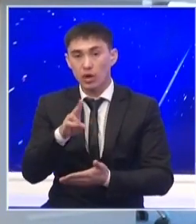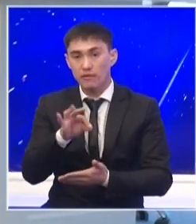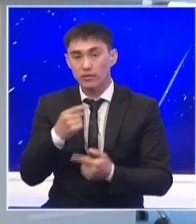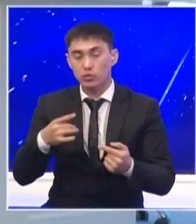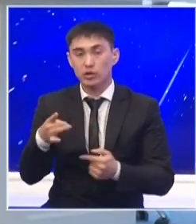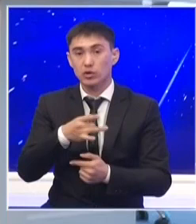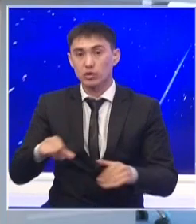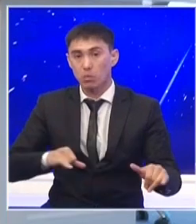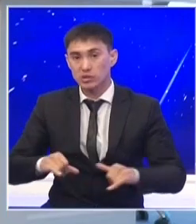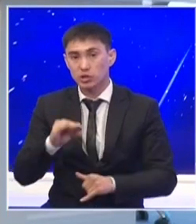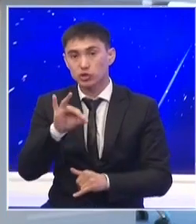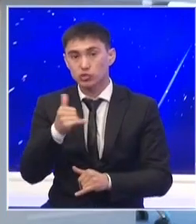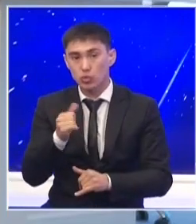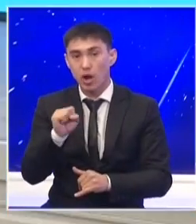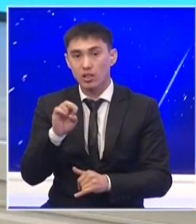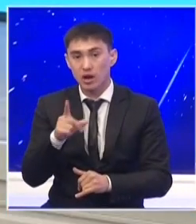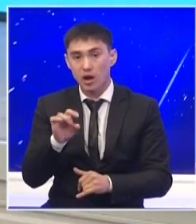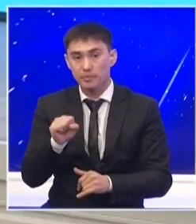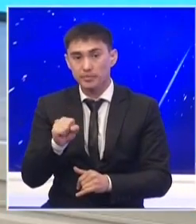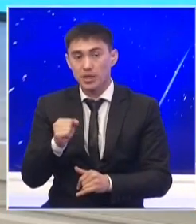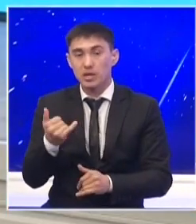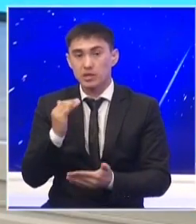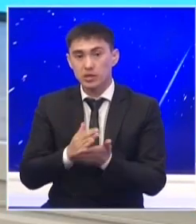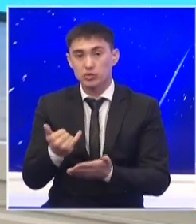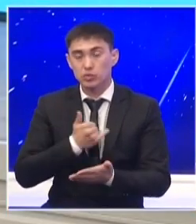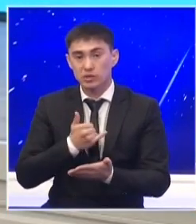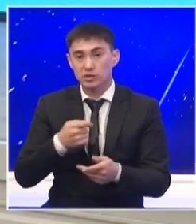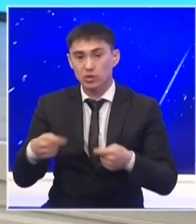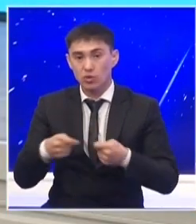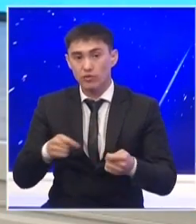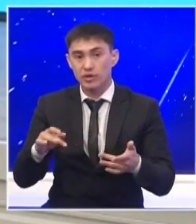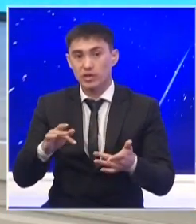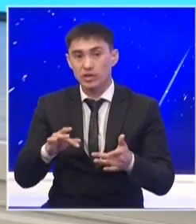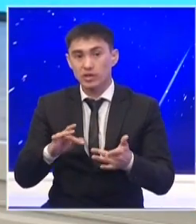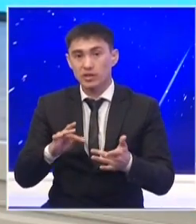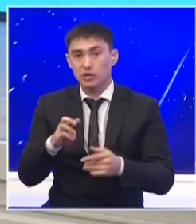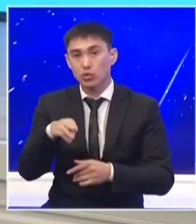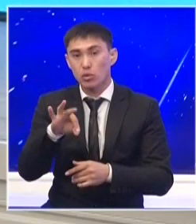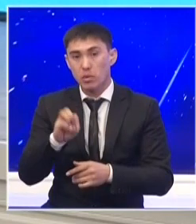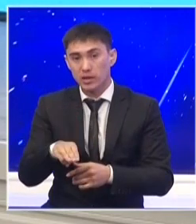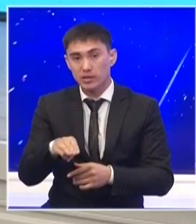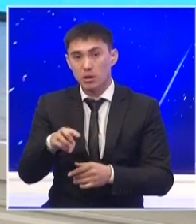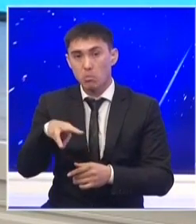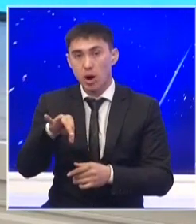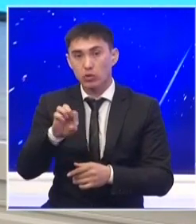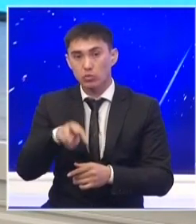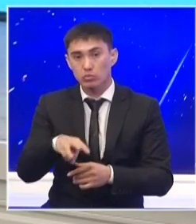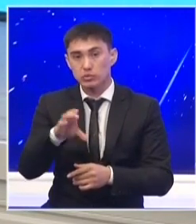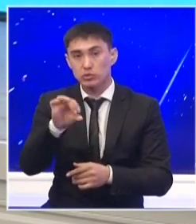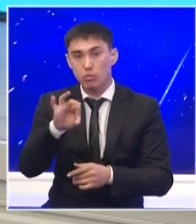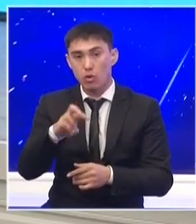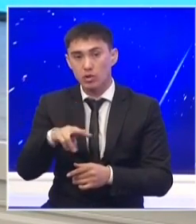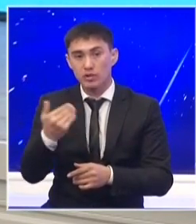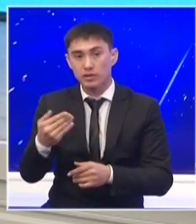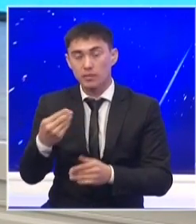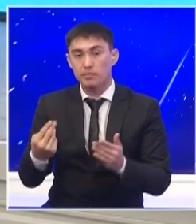на базаре Жетсу, Ялга. Есть у нас торговые сети региональные, это Тоймарт, Магнум, Смол. Там